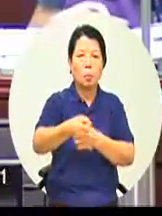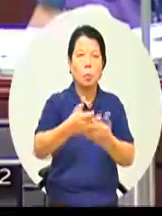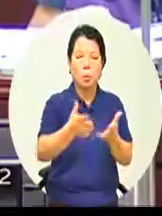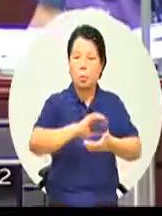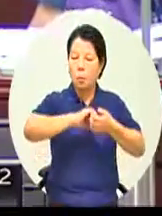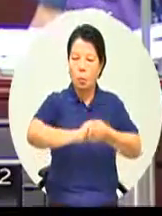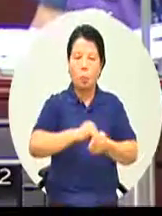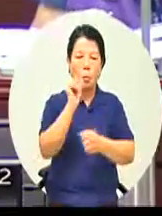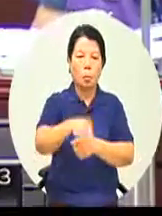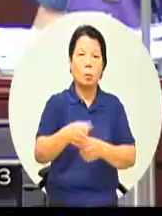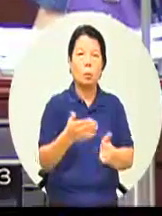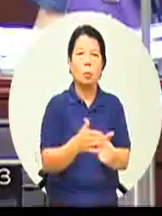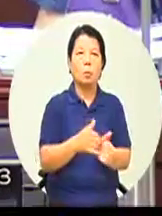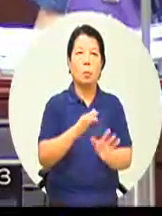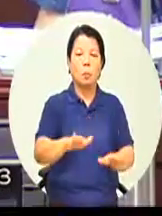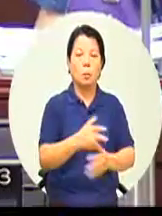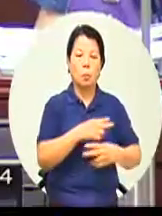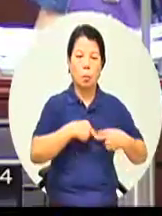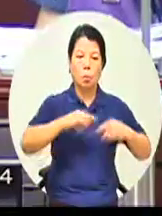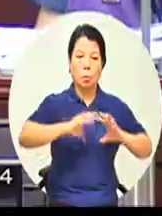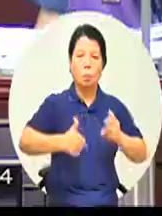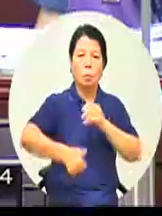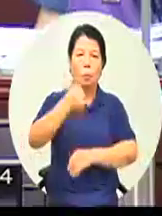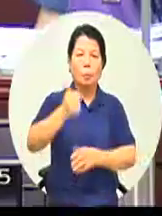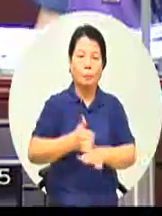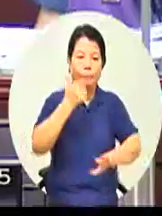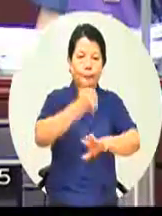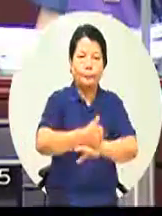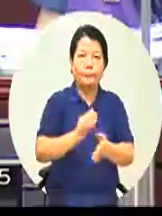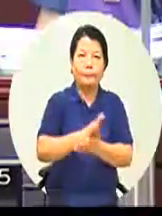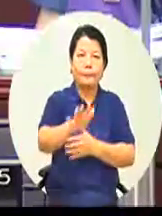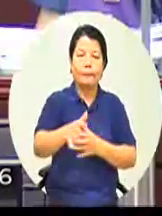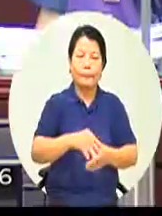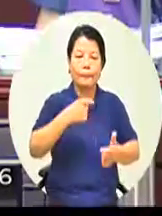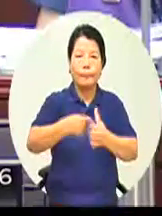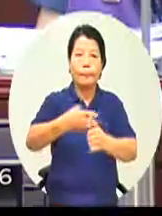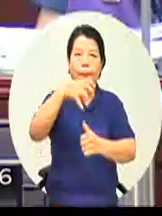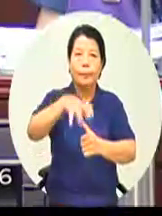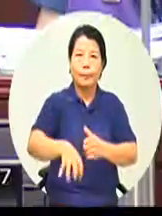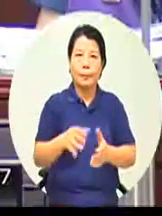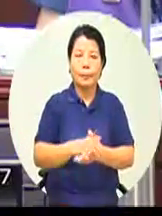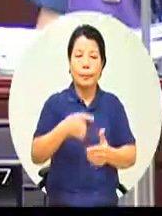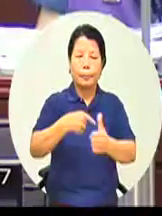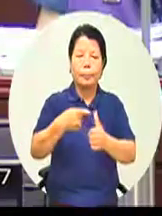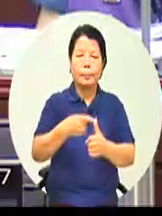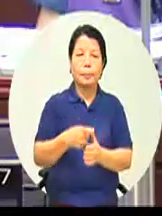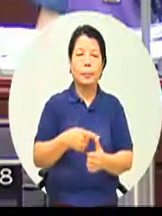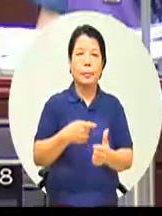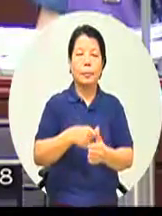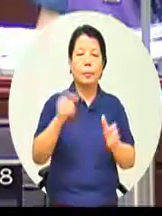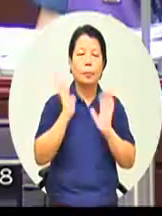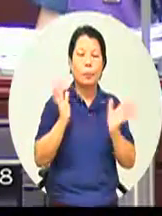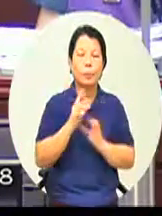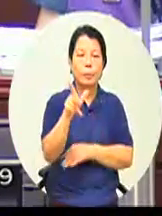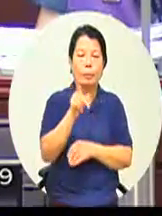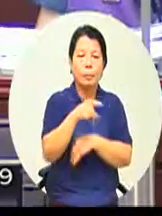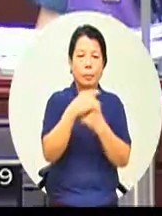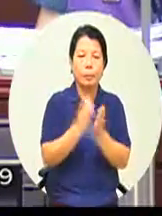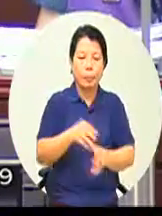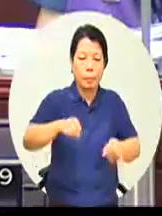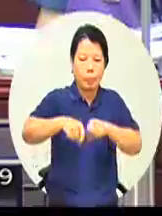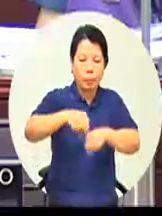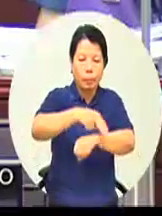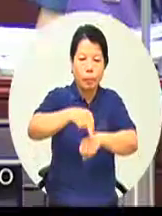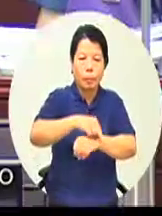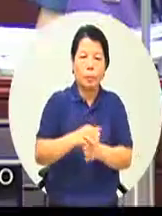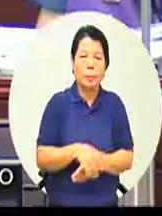了。那其实在蔡总统上任之后，其实我们教育局我们的幼儿科就积极在规划，就是达到